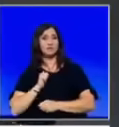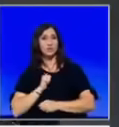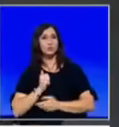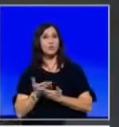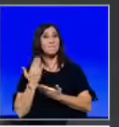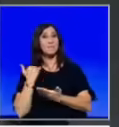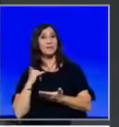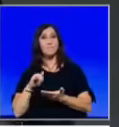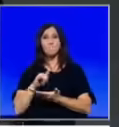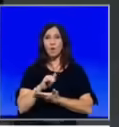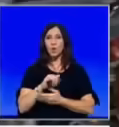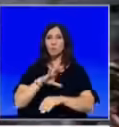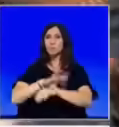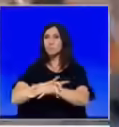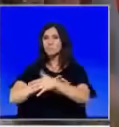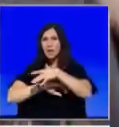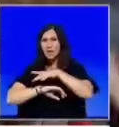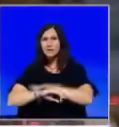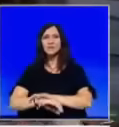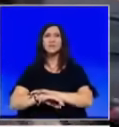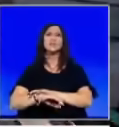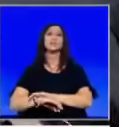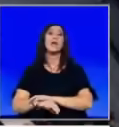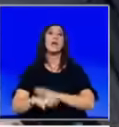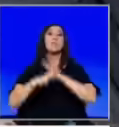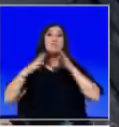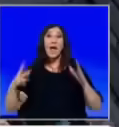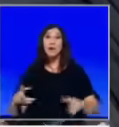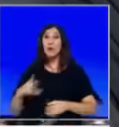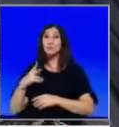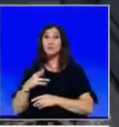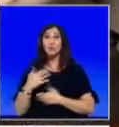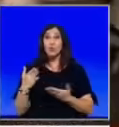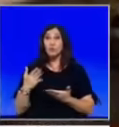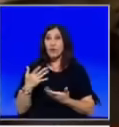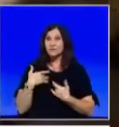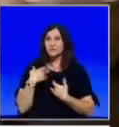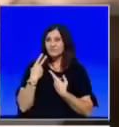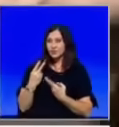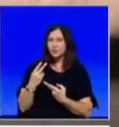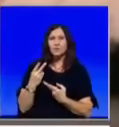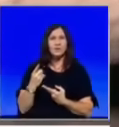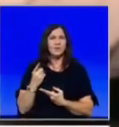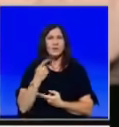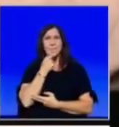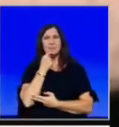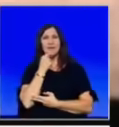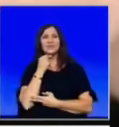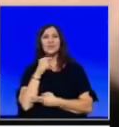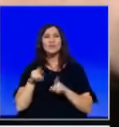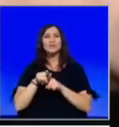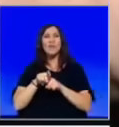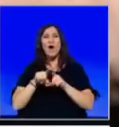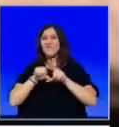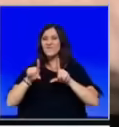преди полет от белезници, през най-голямата ножица, която някога съм виждал. Това всъщност прилича на визитна картичка